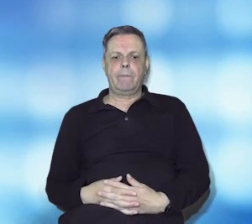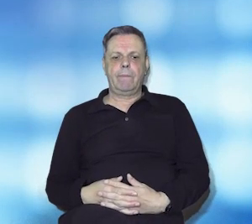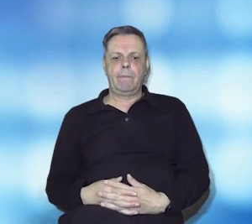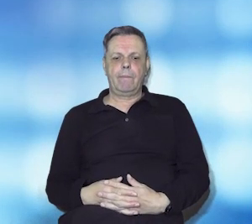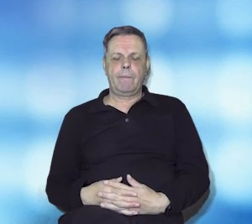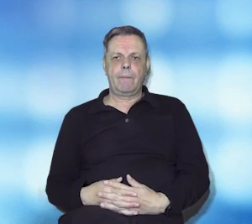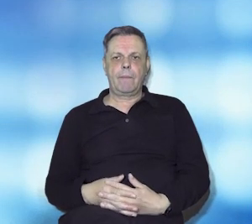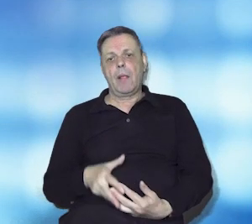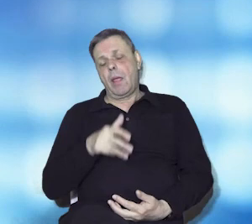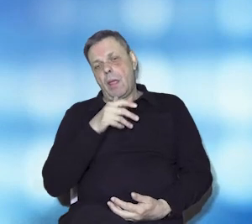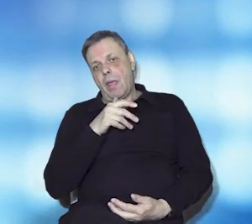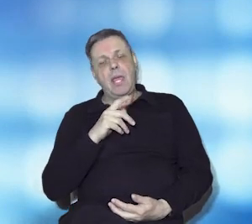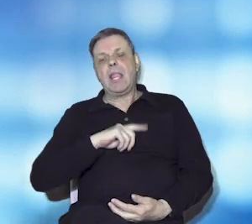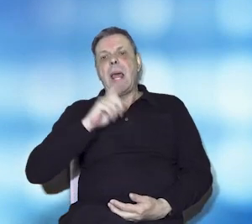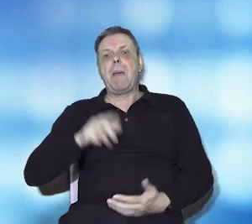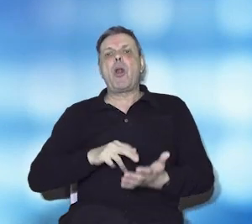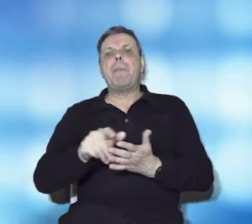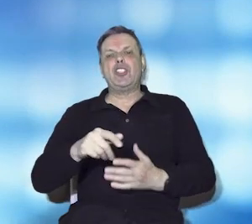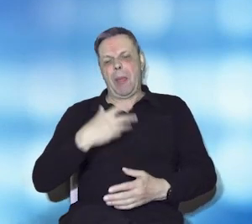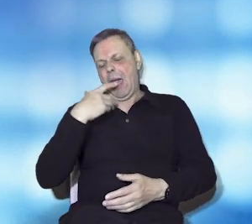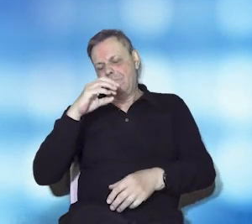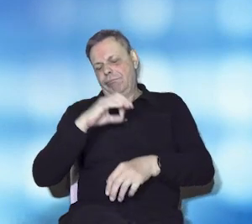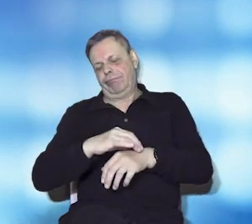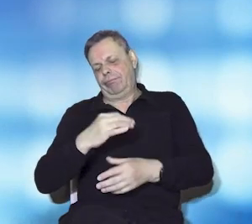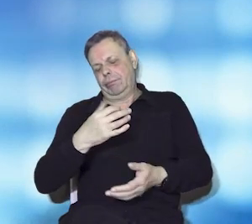A da ne moram više biti na terapije. Ovoga,